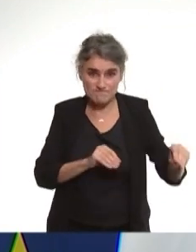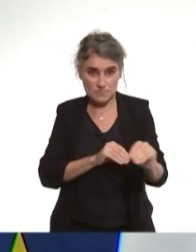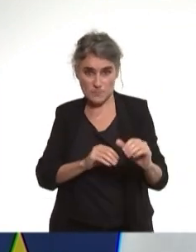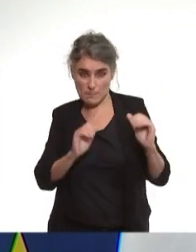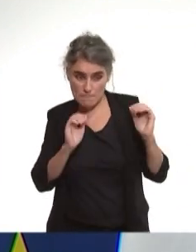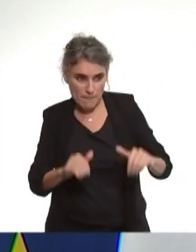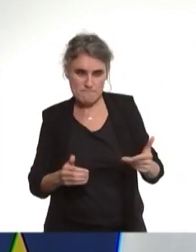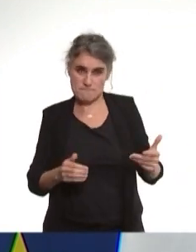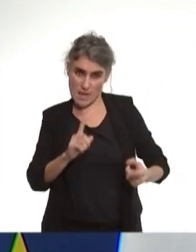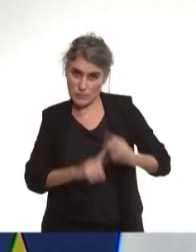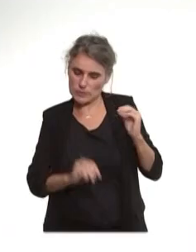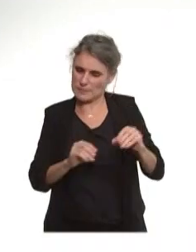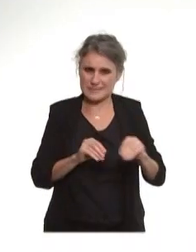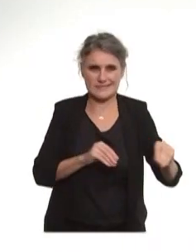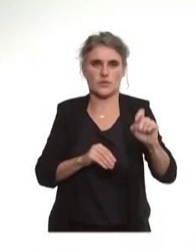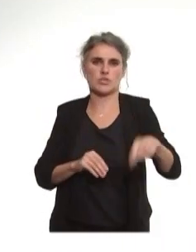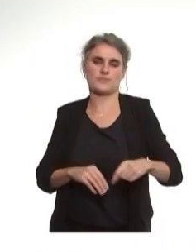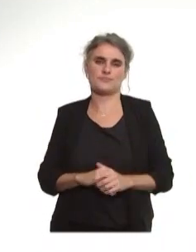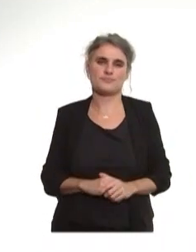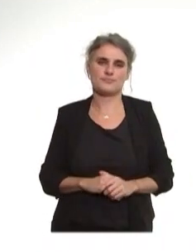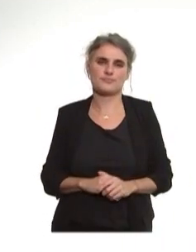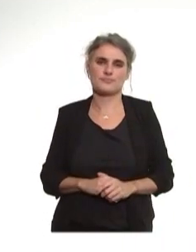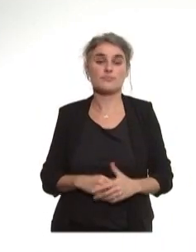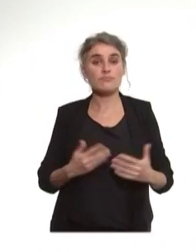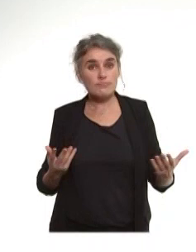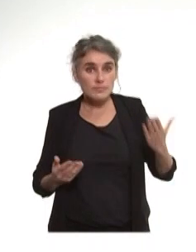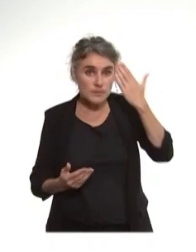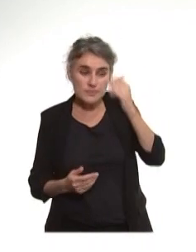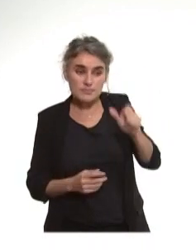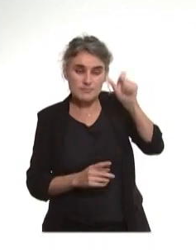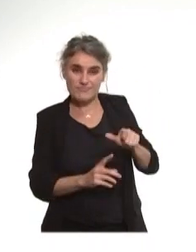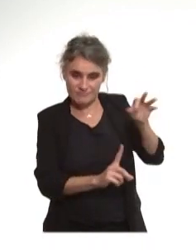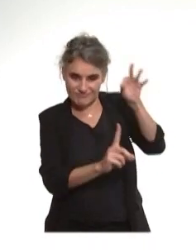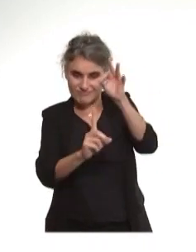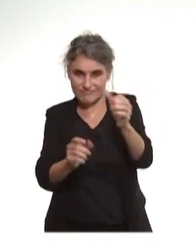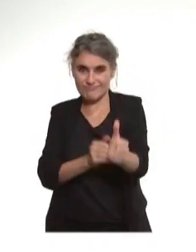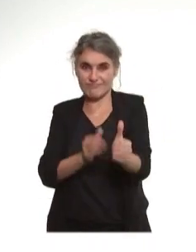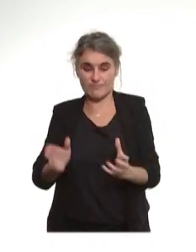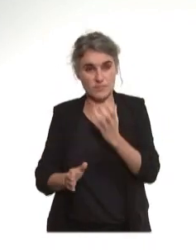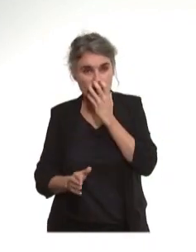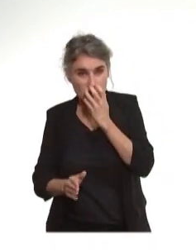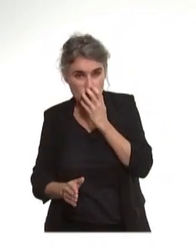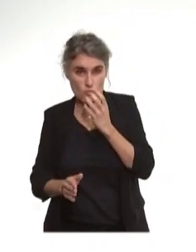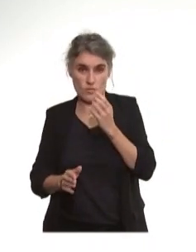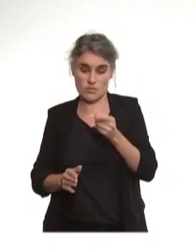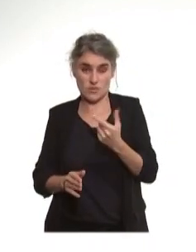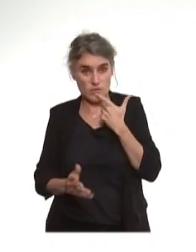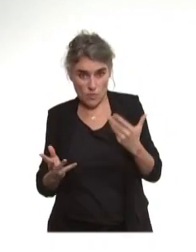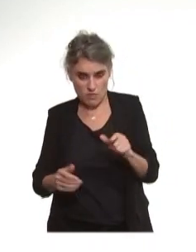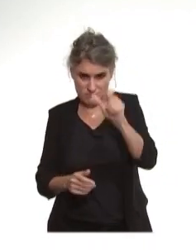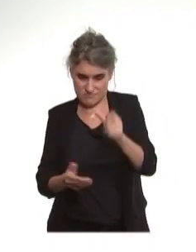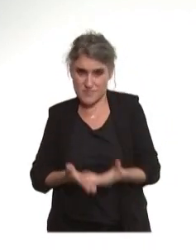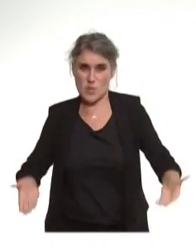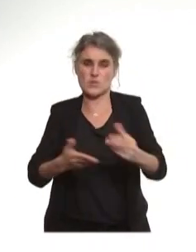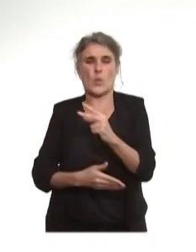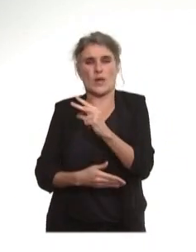ne sont pas atteints du coronavirus est par ailleurs à chaque fois qu'il ya un malade en réanimation il y à un malade qui fait une forme grave ce n'est pas neutre ne suffit pas de se